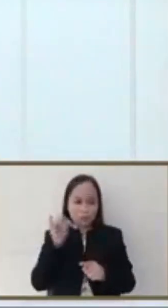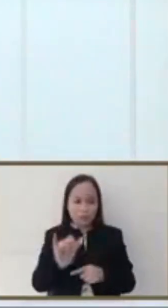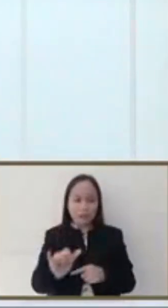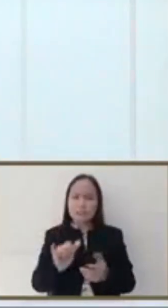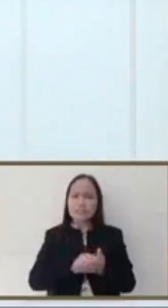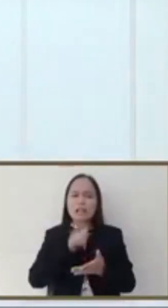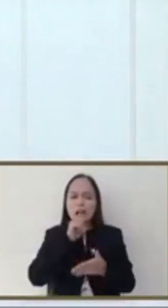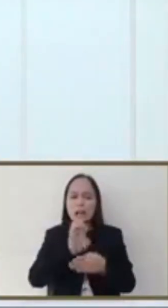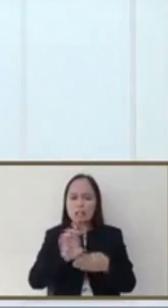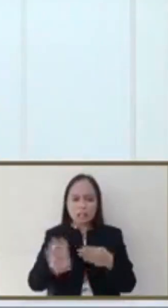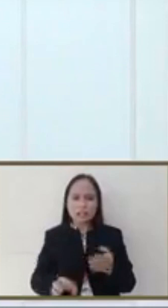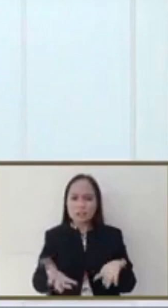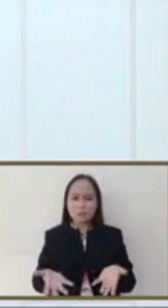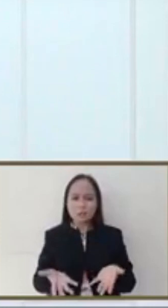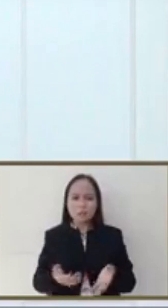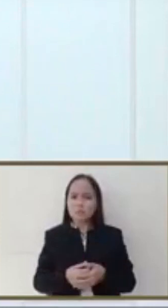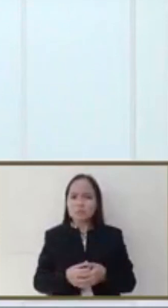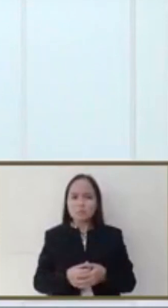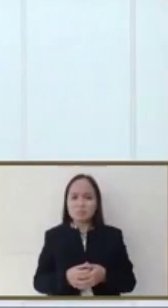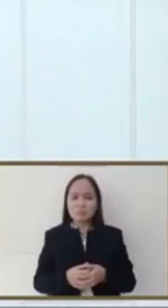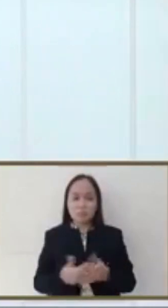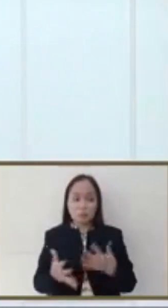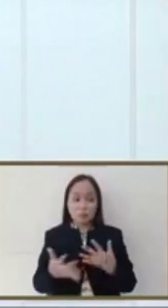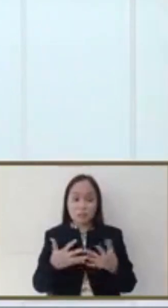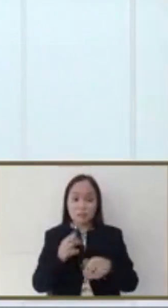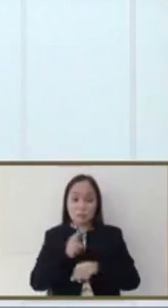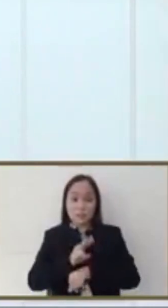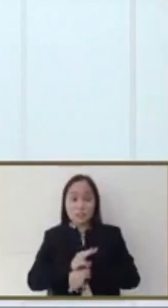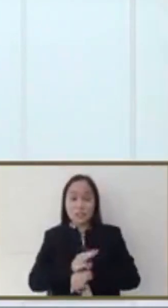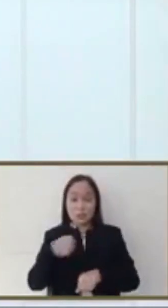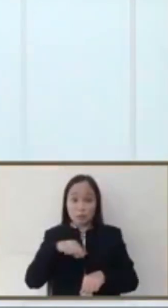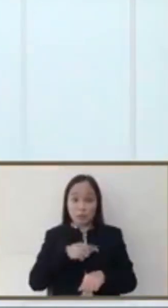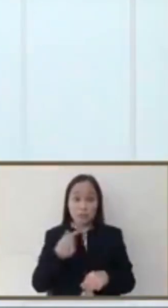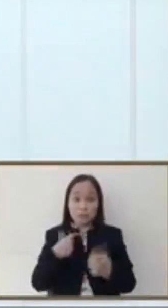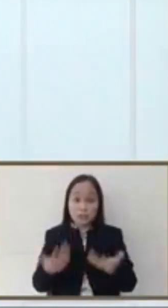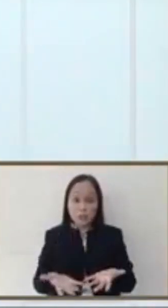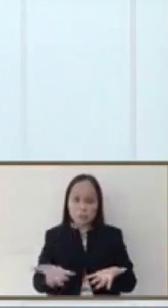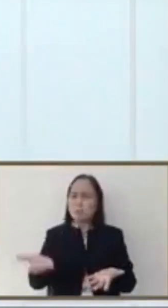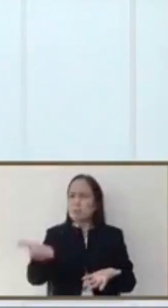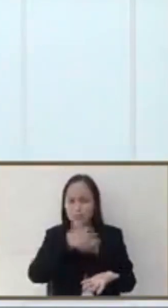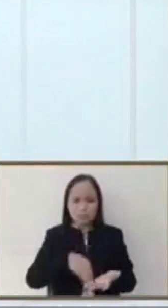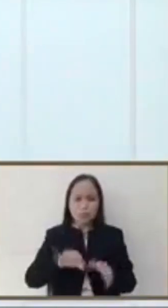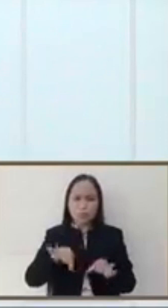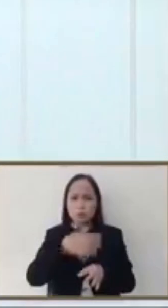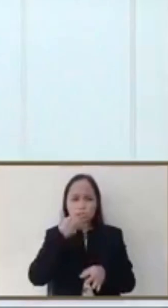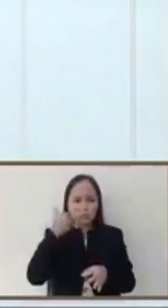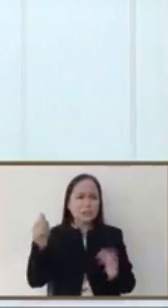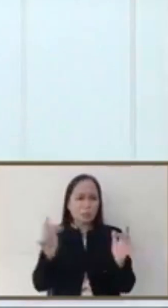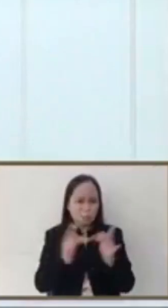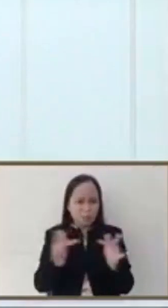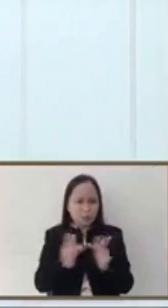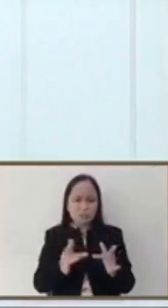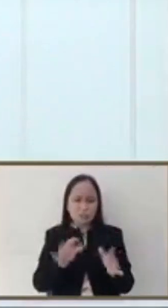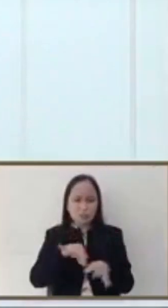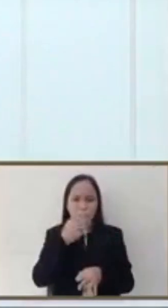dito. Hindi po magtatapos. Anong ministry na pinapasok nyo rito, get involved in soul winning. Attach it, connect it to